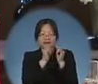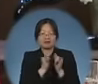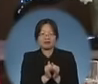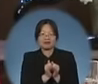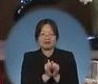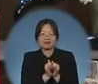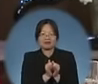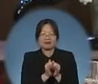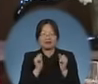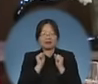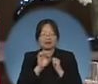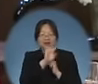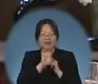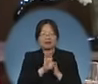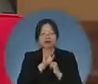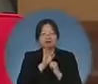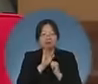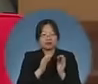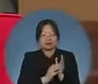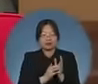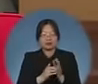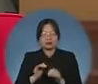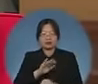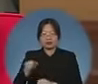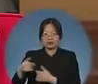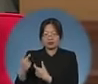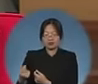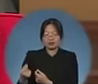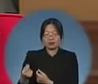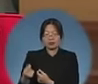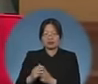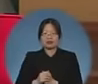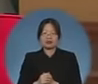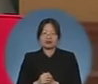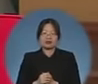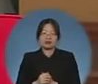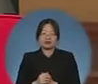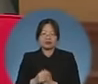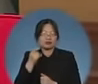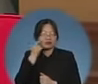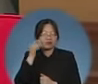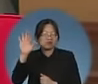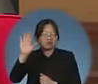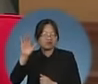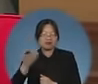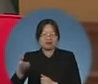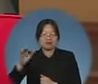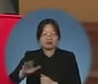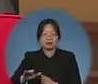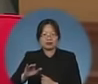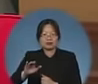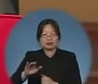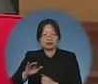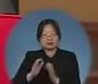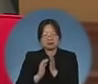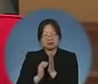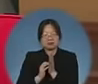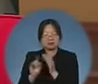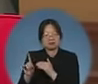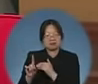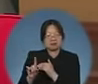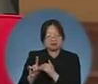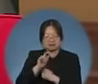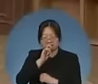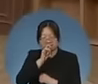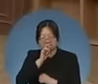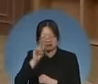그게 부끄럽다면 그렇죠. 자유도가 높은 거죠. 우리도 뭐 못하게는 안 해요. 그런데 암암리 그것에 수반되는